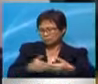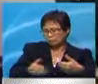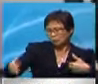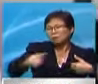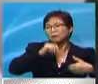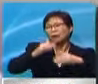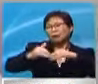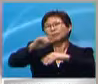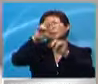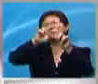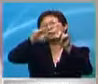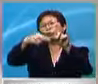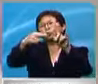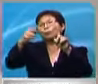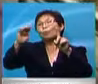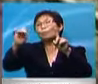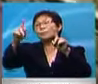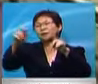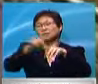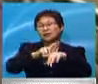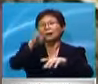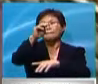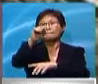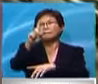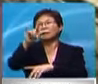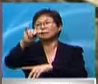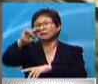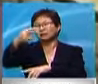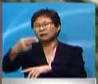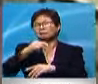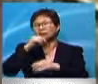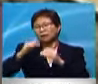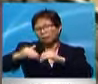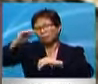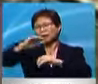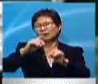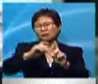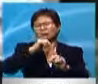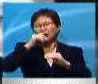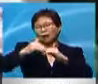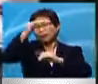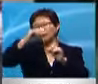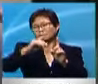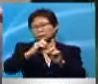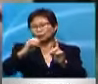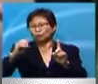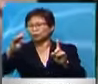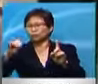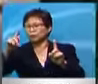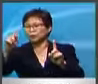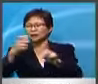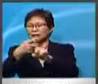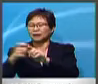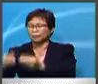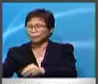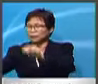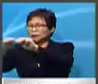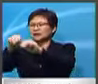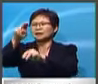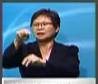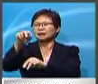lebih daripada 1000 me manakala di Madinah pula tidak lebih 150 me dari Masjid Nabawi